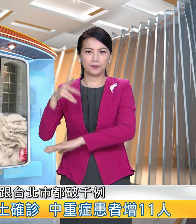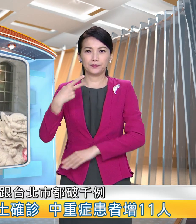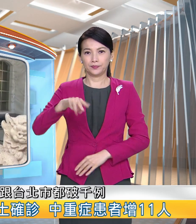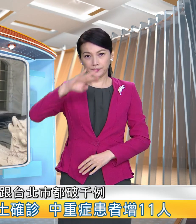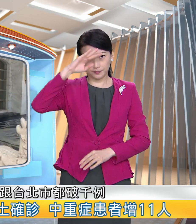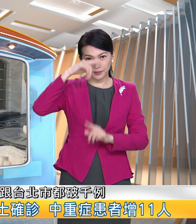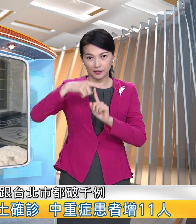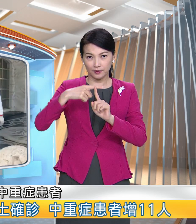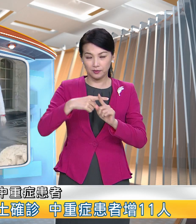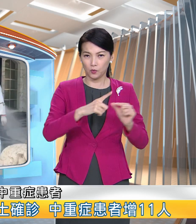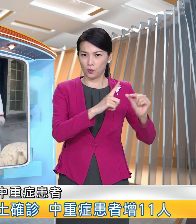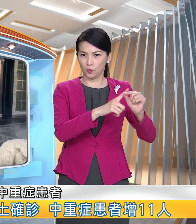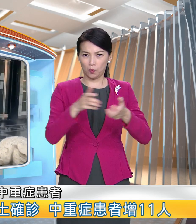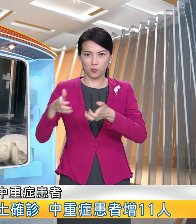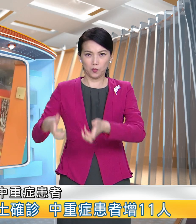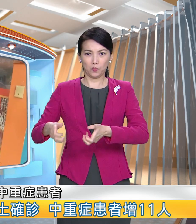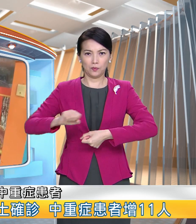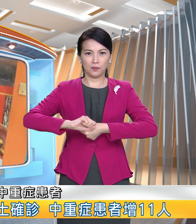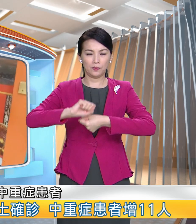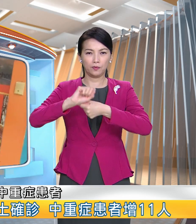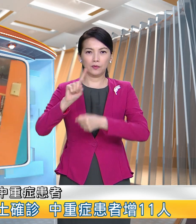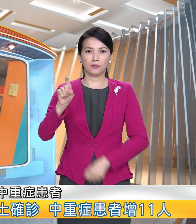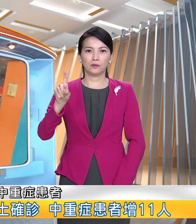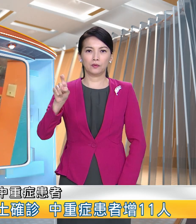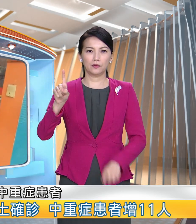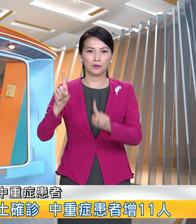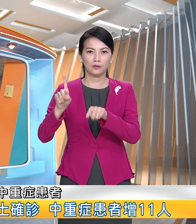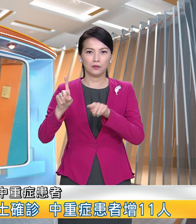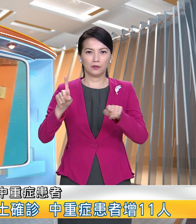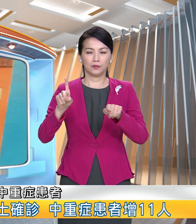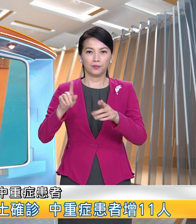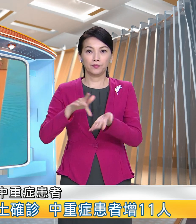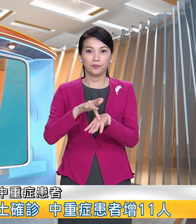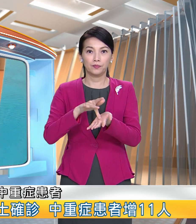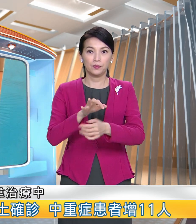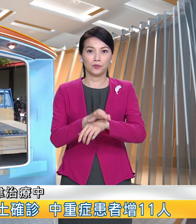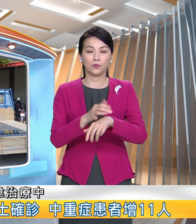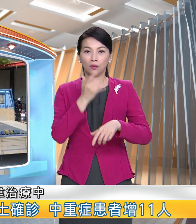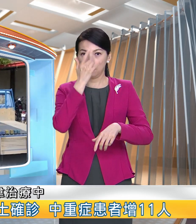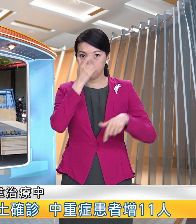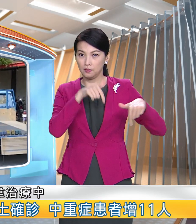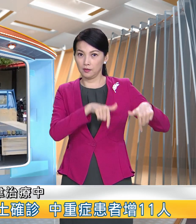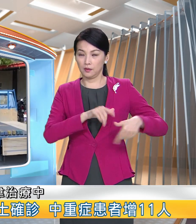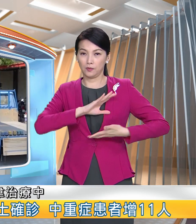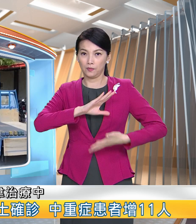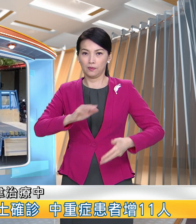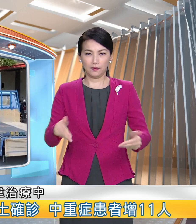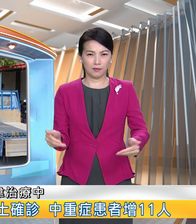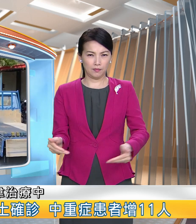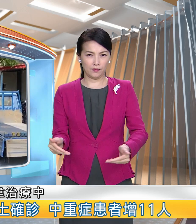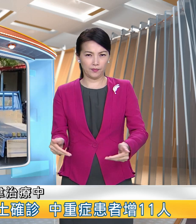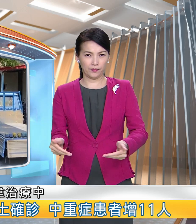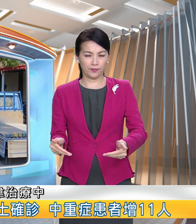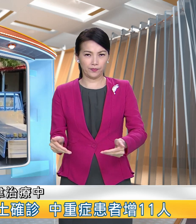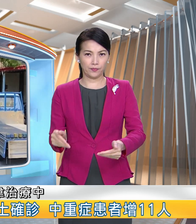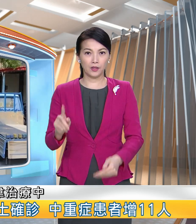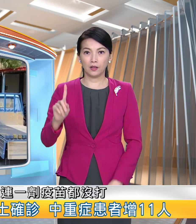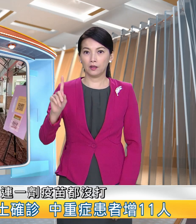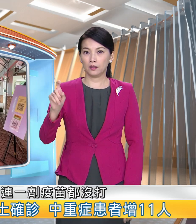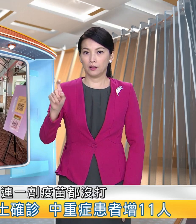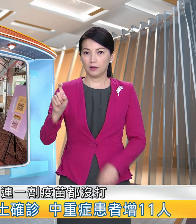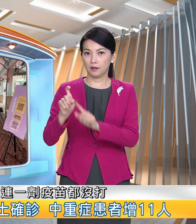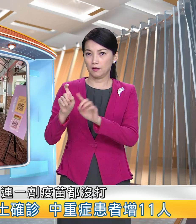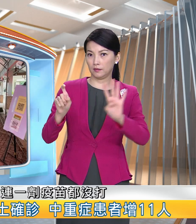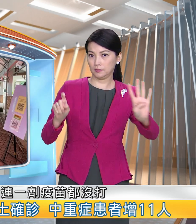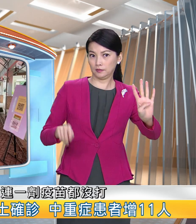例。另外新增了11例中重症患者，都使用瑞德西韦治疗中。他